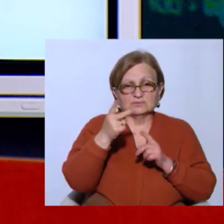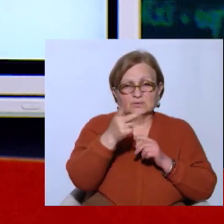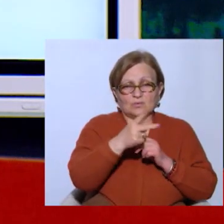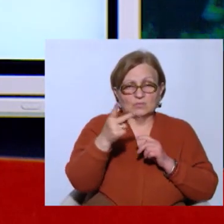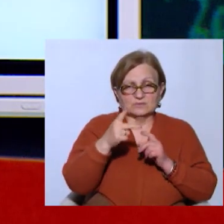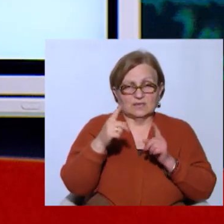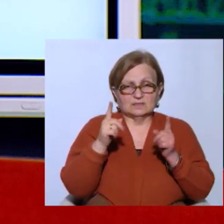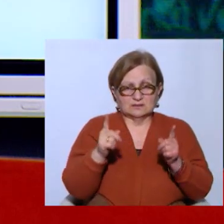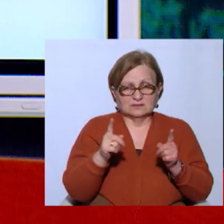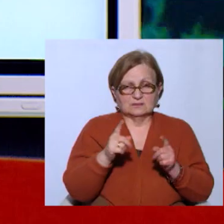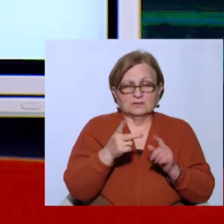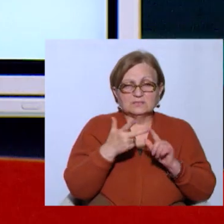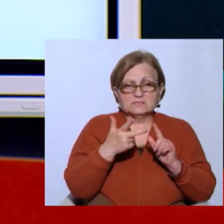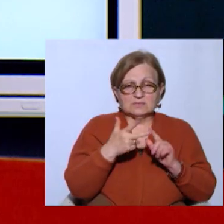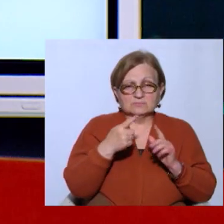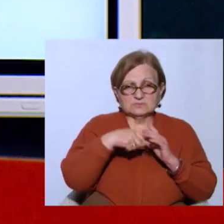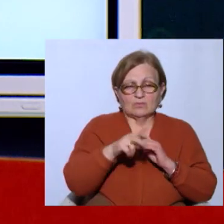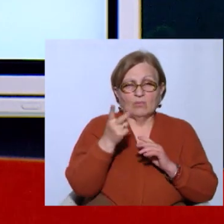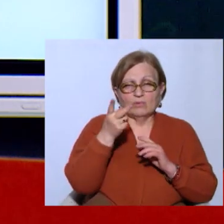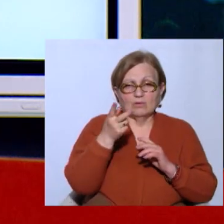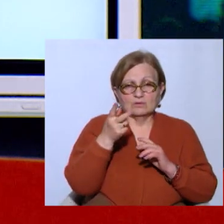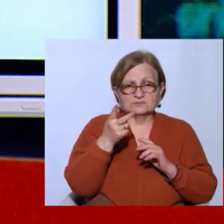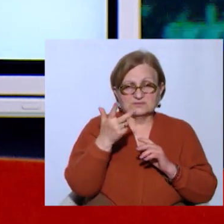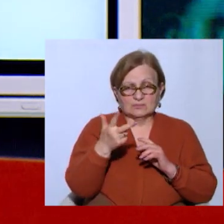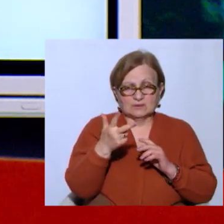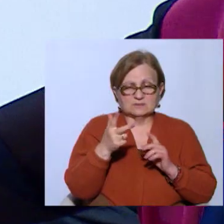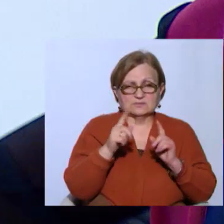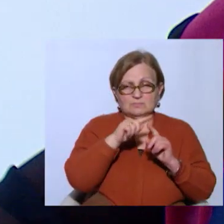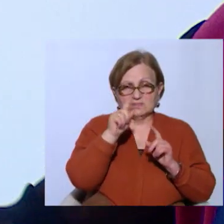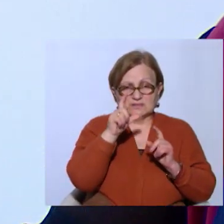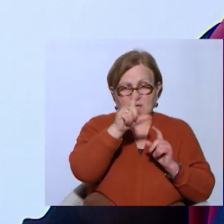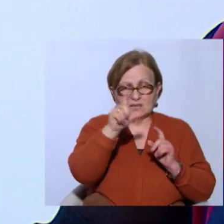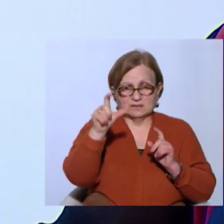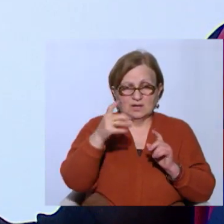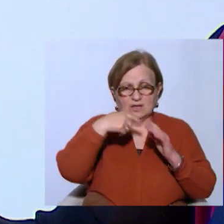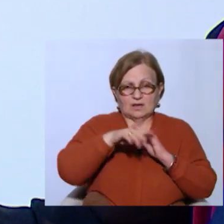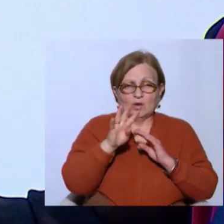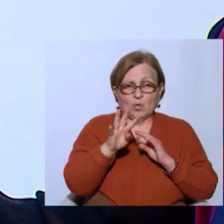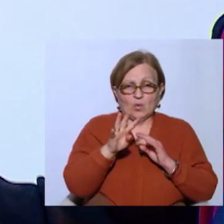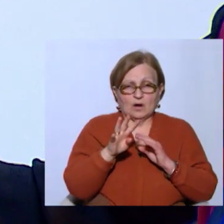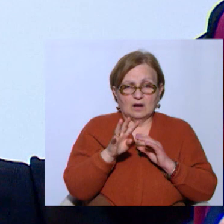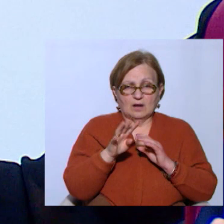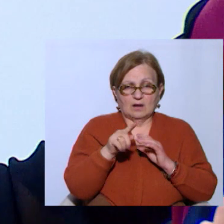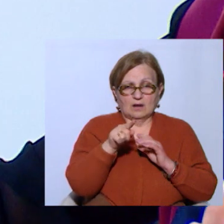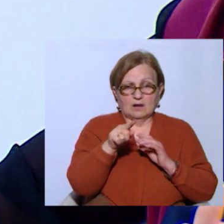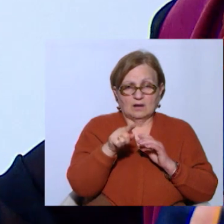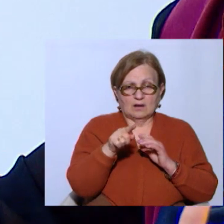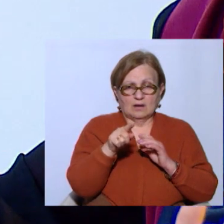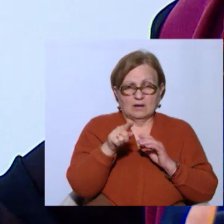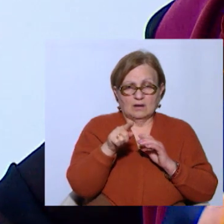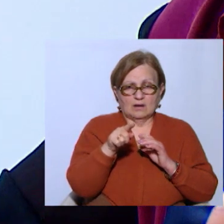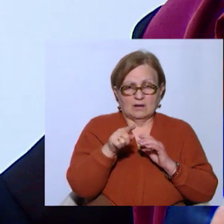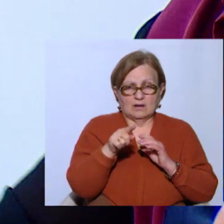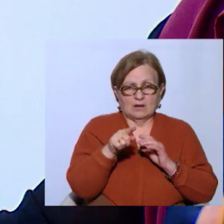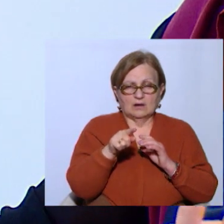რადიანს 2 რკალის, 3 რადიანს 1-2-ის 3 რკალის, 4-ს რადიანს, აი აქედან როა ისე გავაკეთოთ,